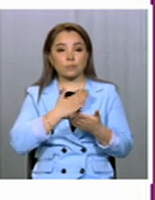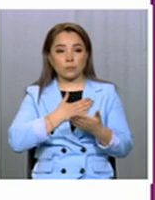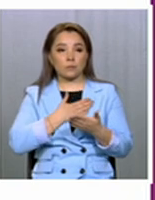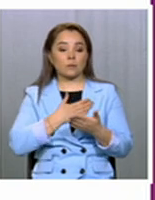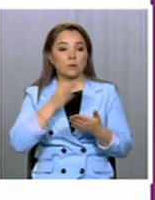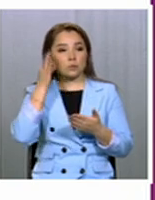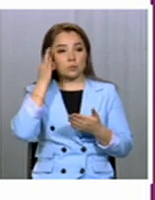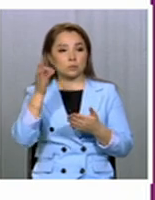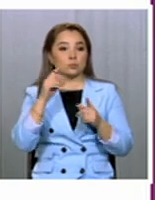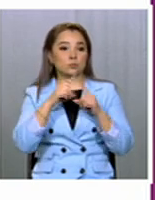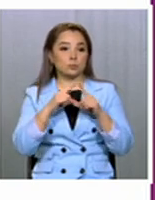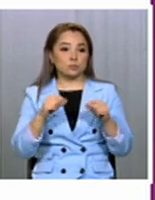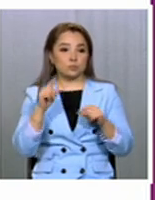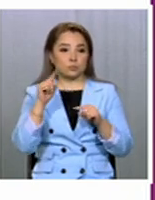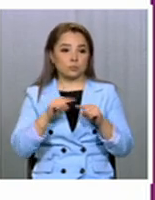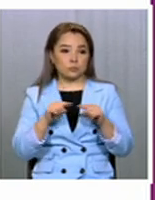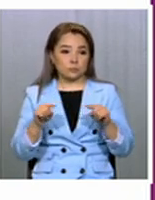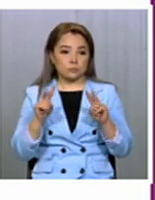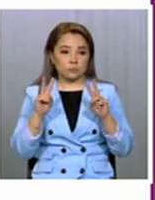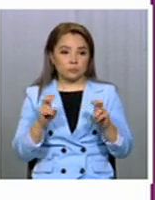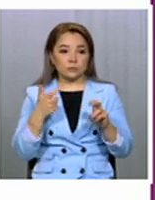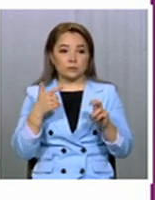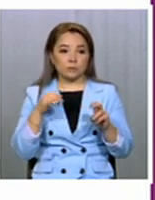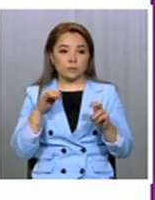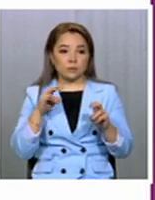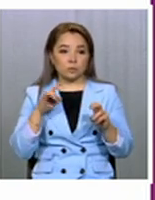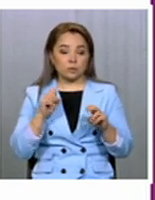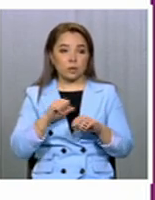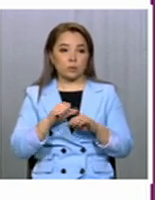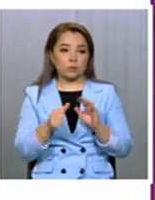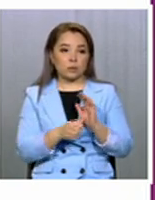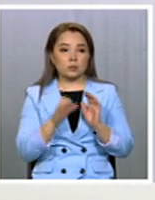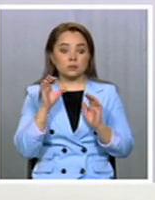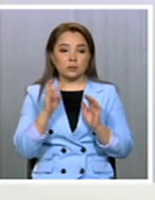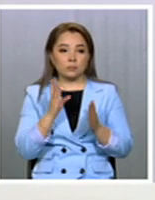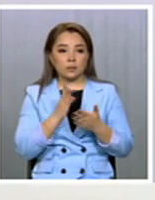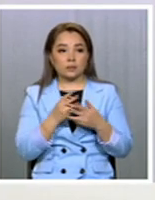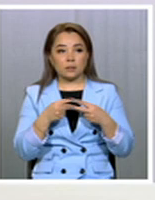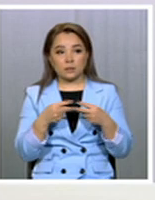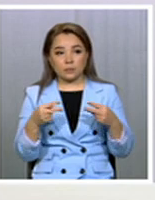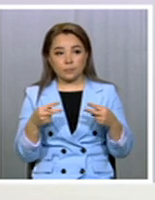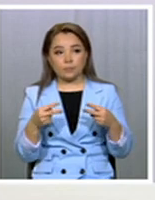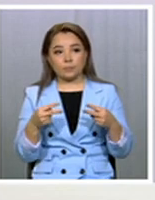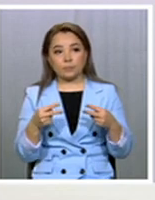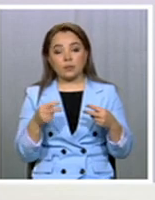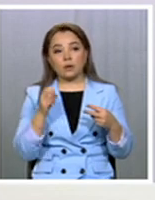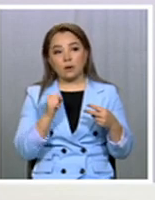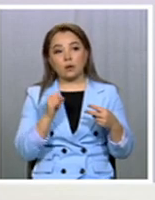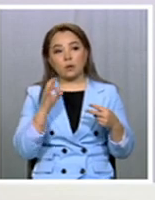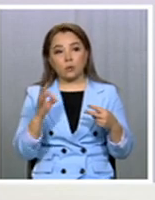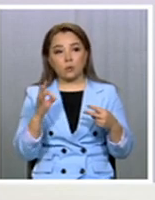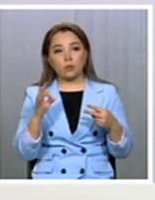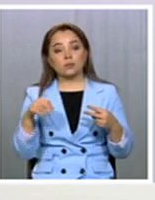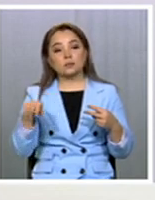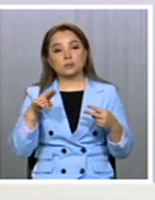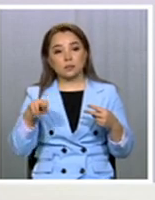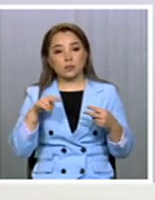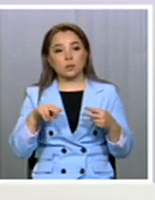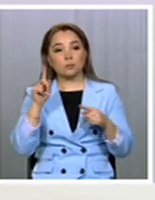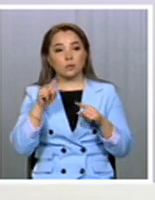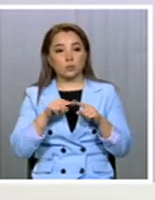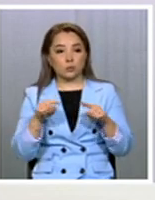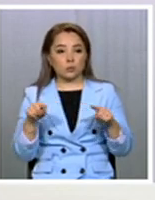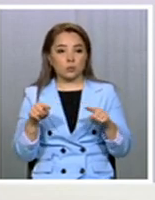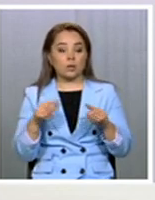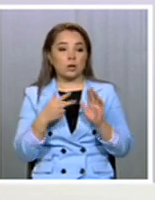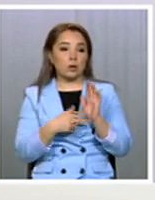бұрышты үшбұрыш, гипотенузасы 16 сантиметрге тең, ал АОД бұрышы